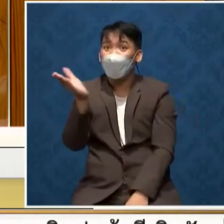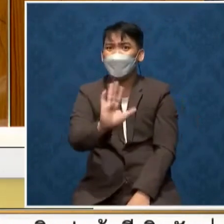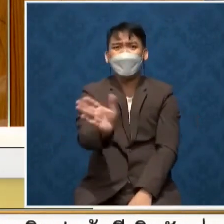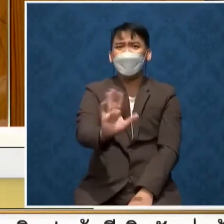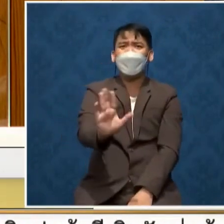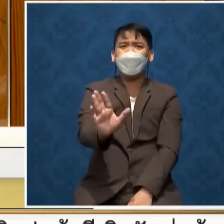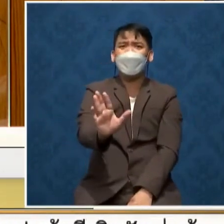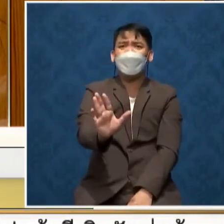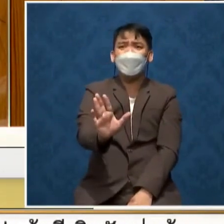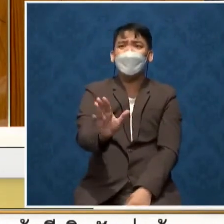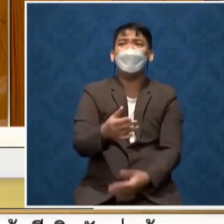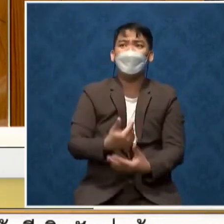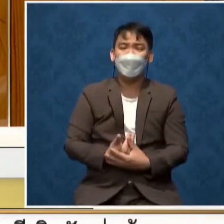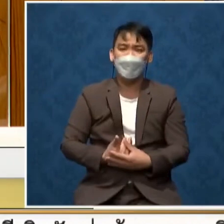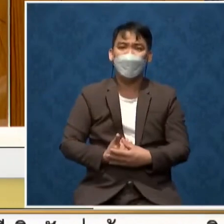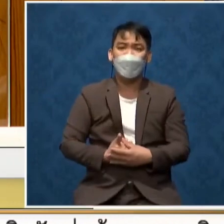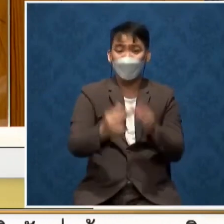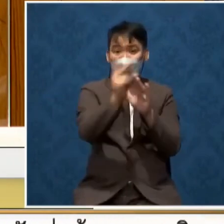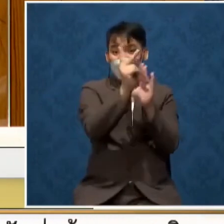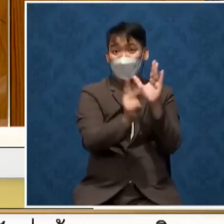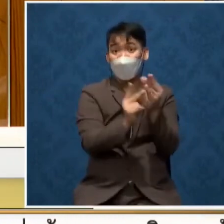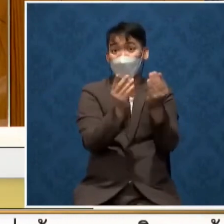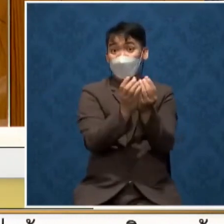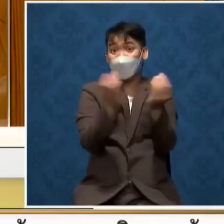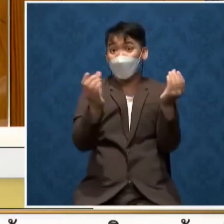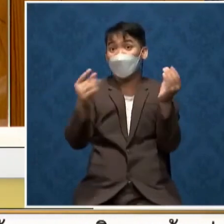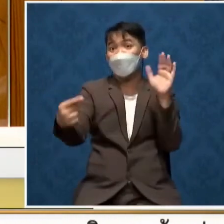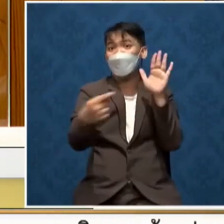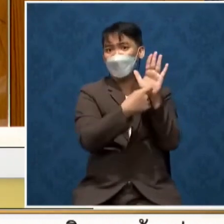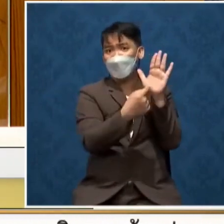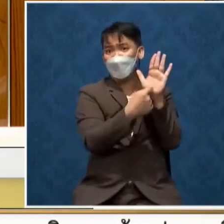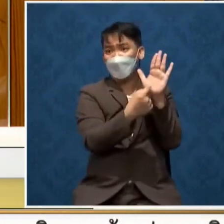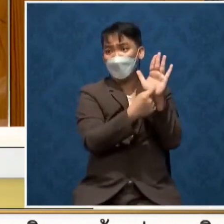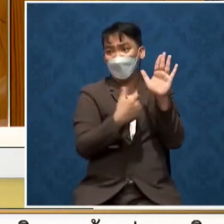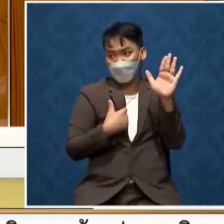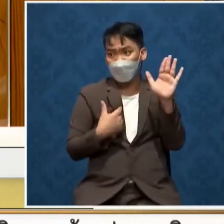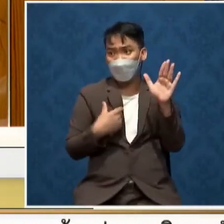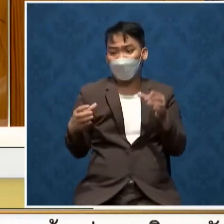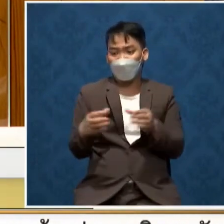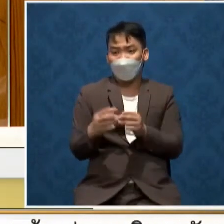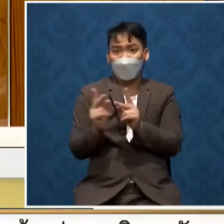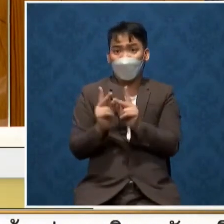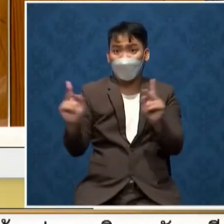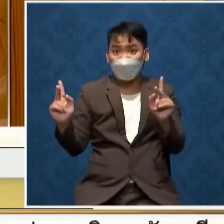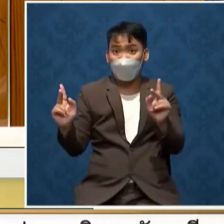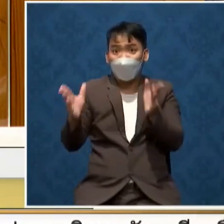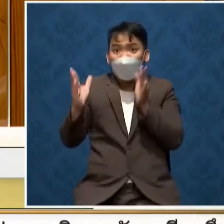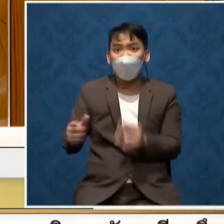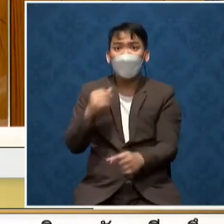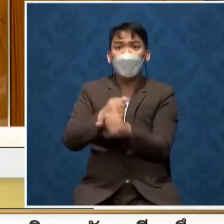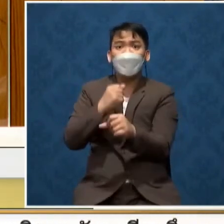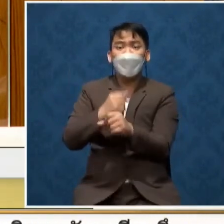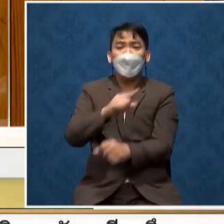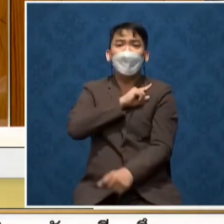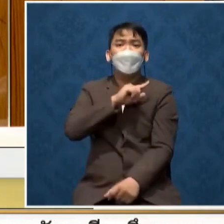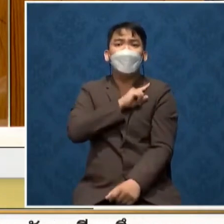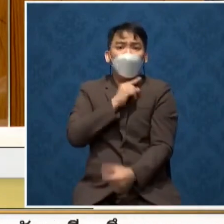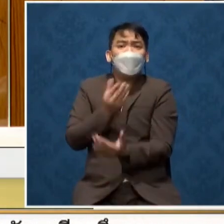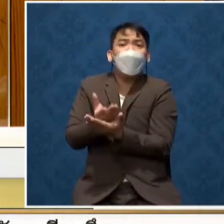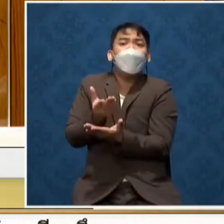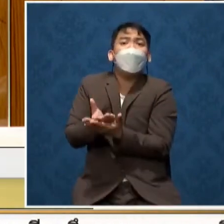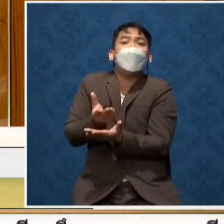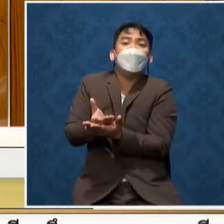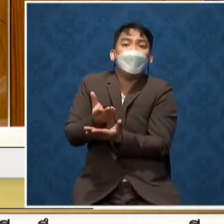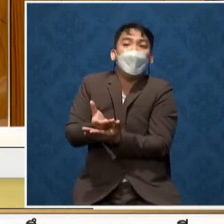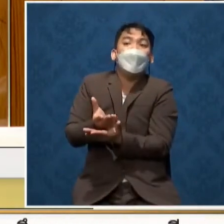เพราะนั้นในรัฐธรรมนูญได้กำหนดไว้และนะครับกรรมาธิการสำนักงบนะครับก็ได้ปฏิบัติตามรัฐธรรมนูญอย่างครบถ้ว